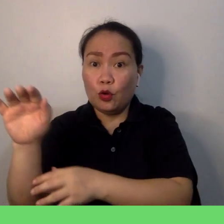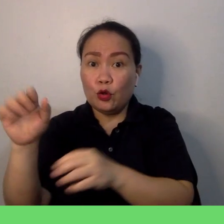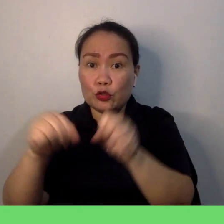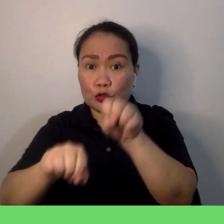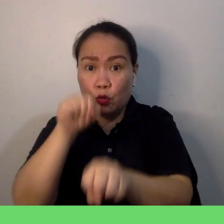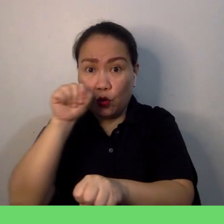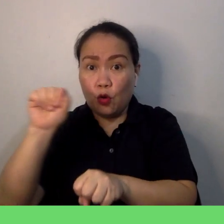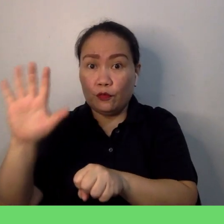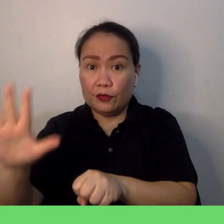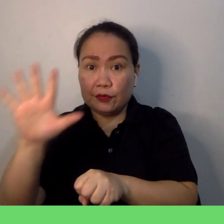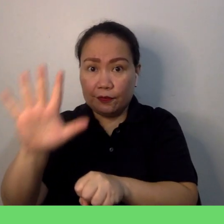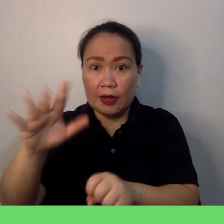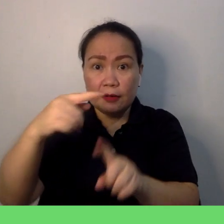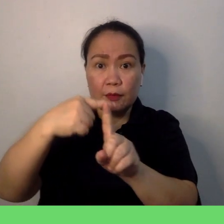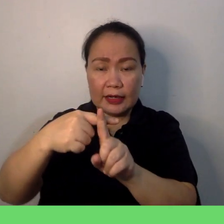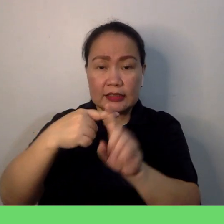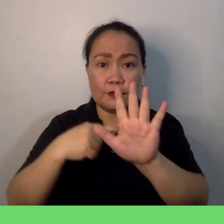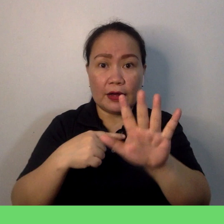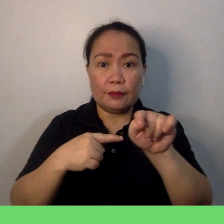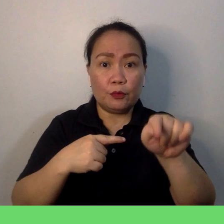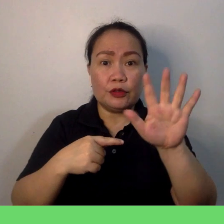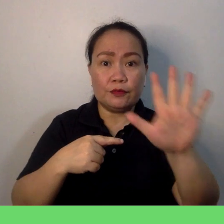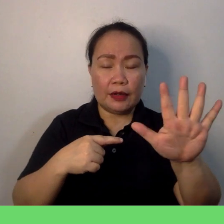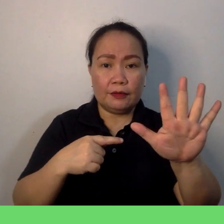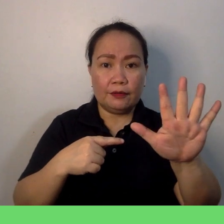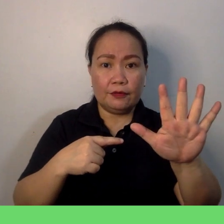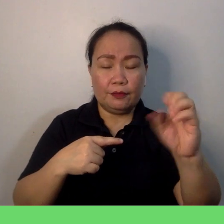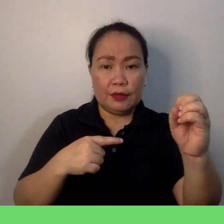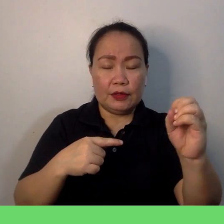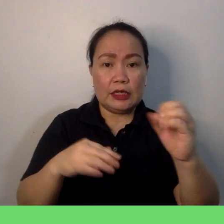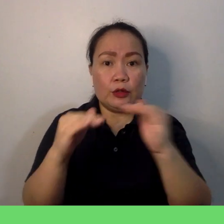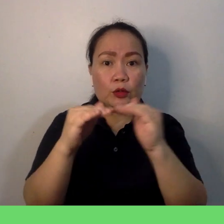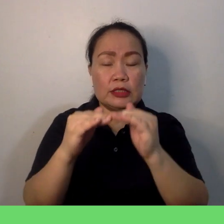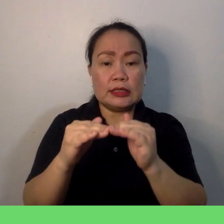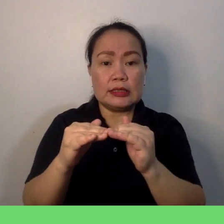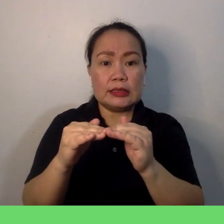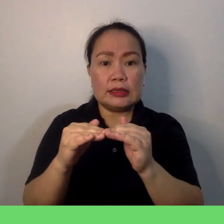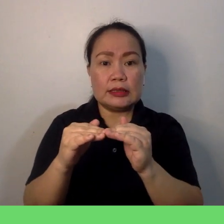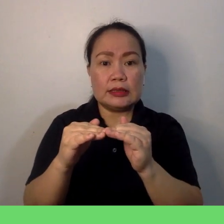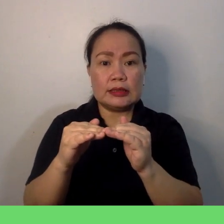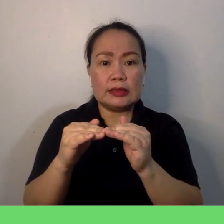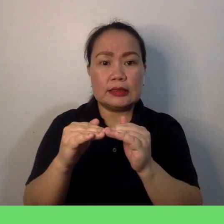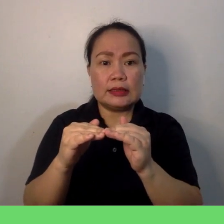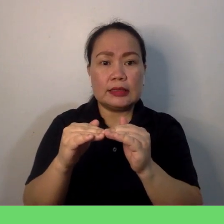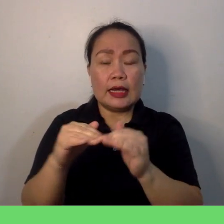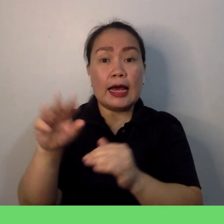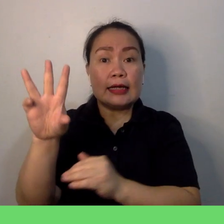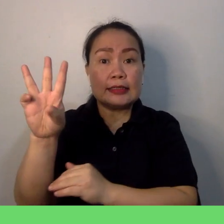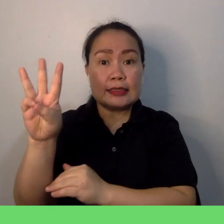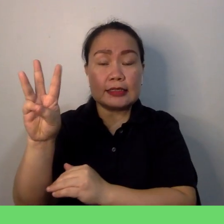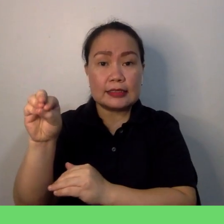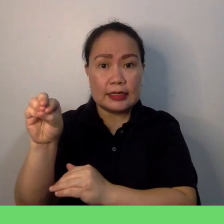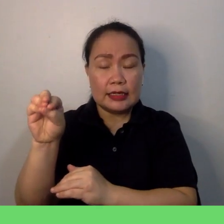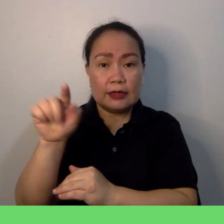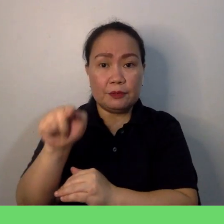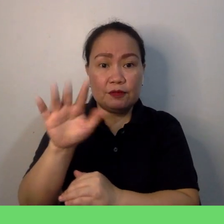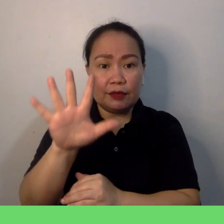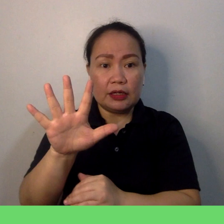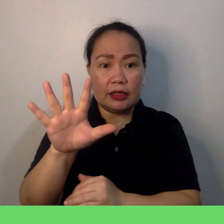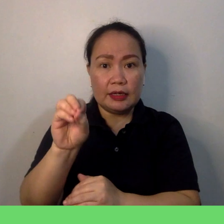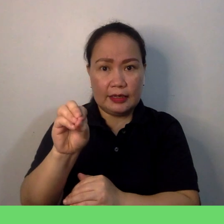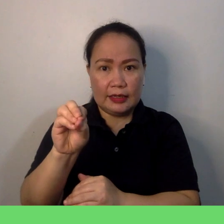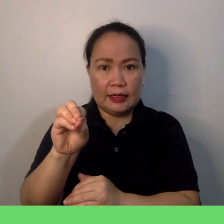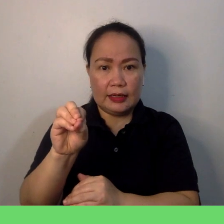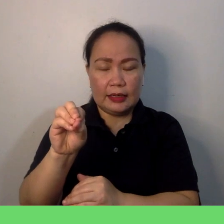increase is 5 plus 550, that is 1050. I-add natin ngayon yung 1050 dun sa 50, that